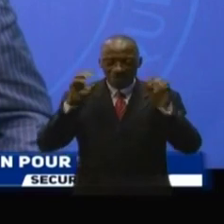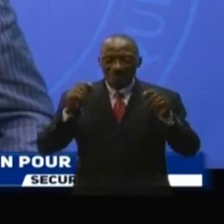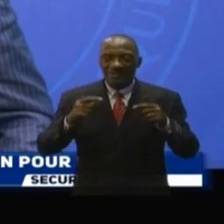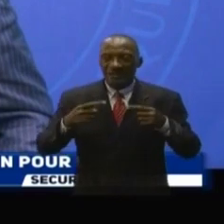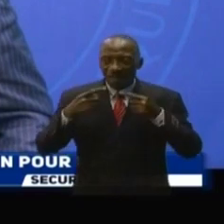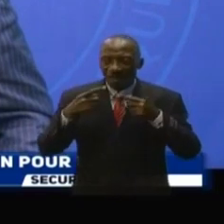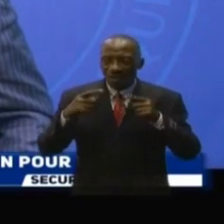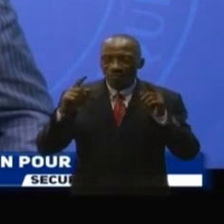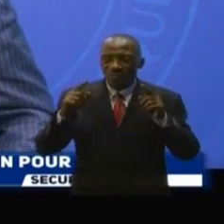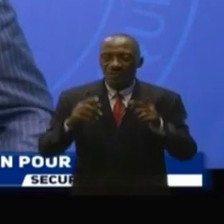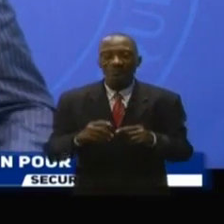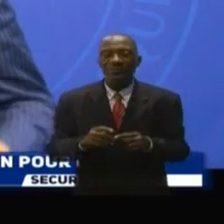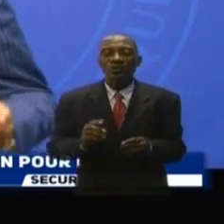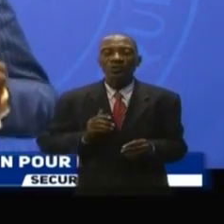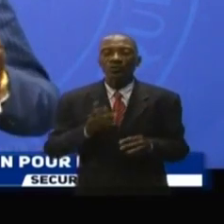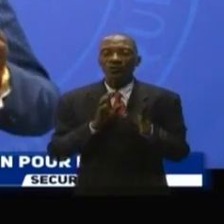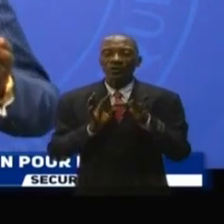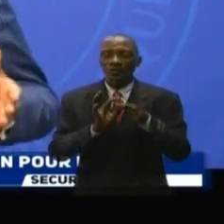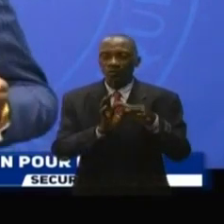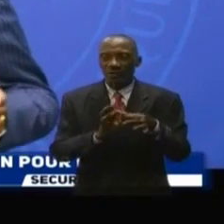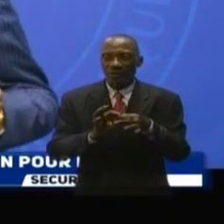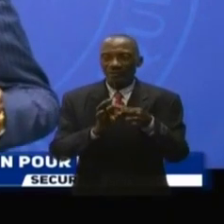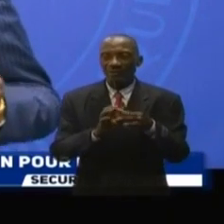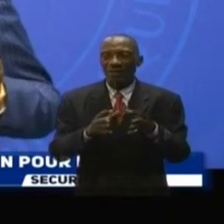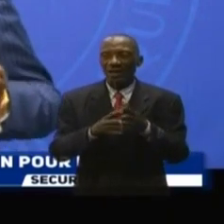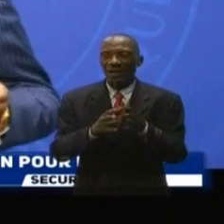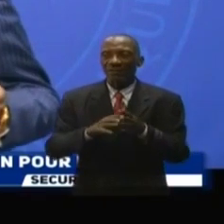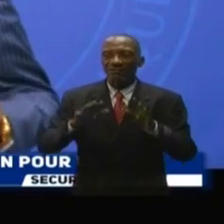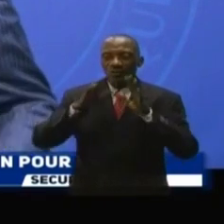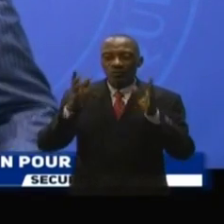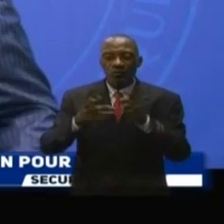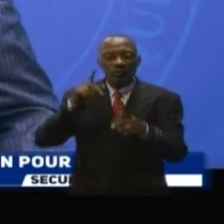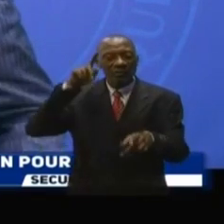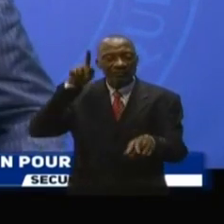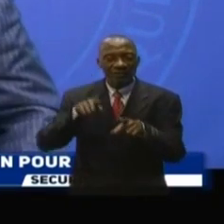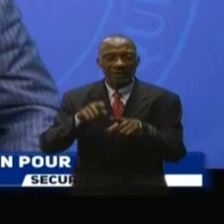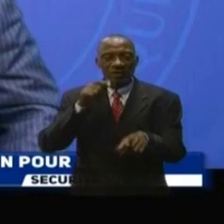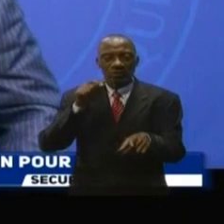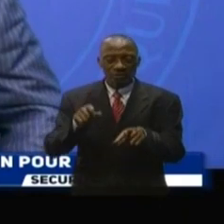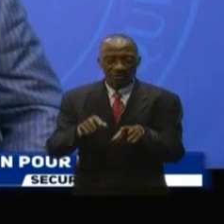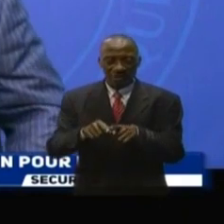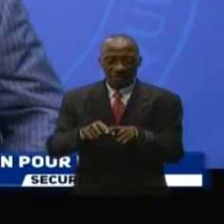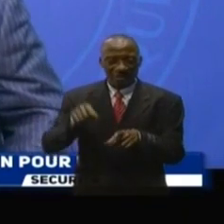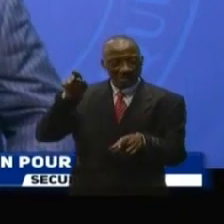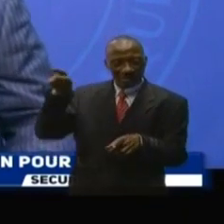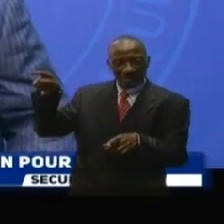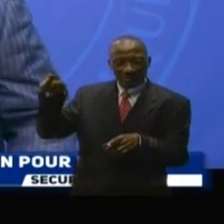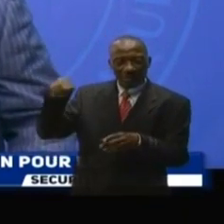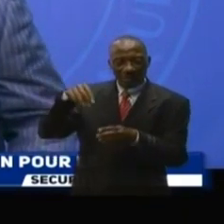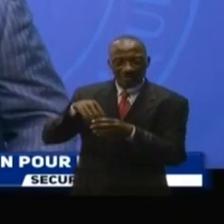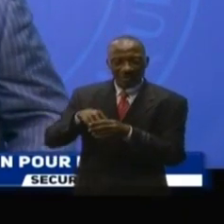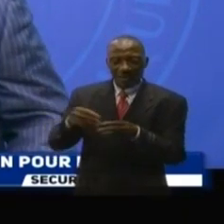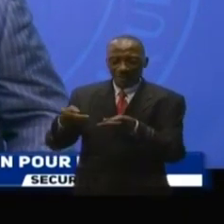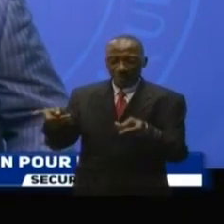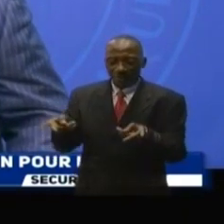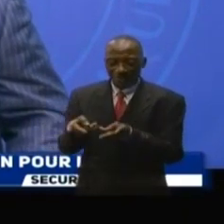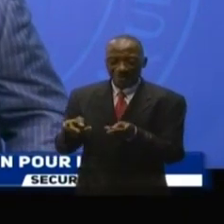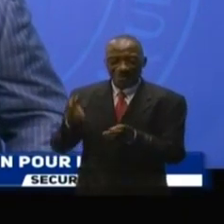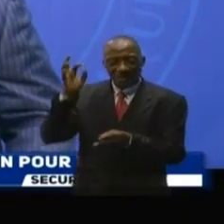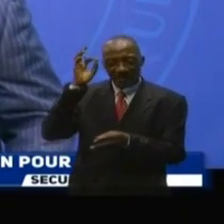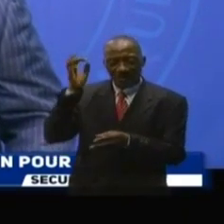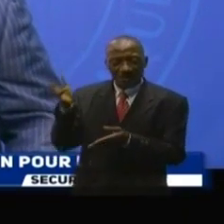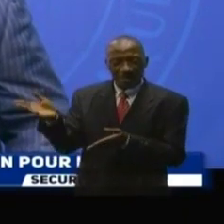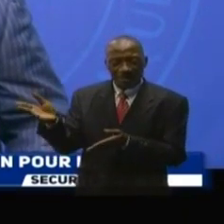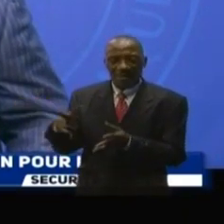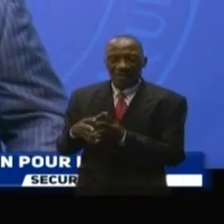entière solidarité à toutes nos sœurs et à tous nos frères des territoires occupés par les terroristes du M23,